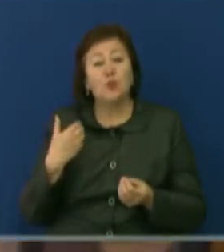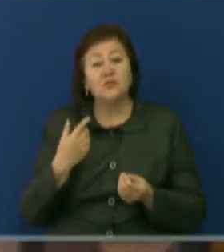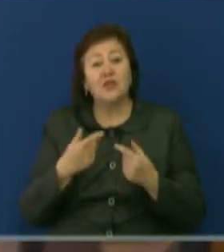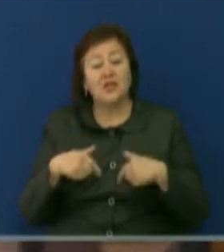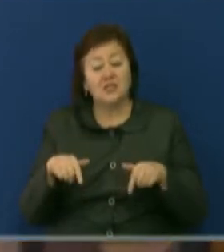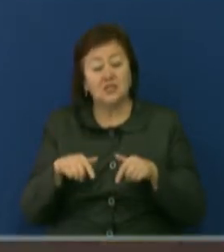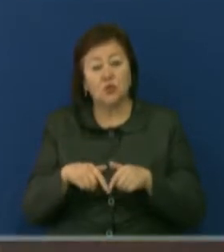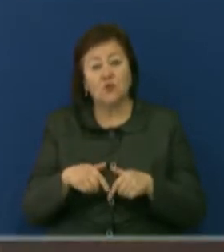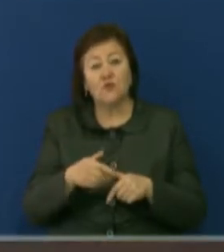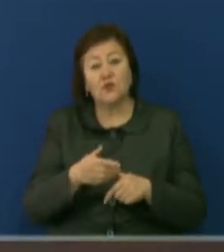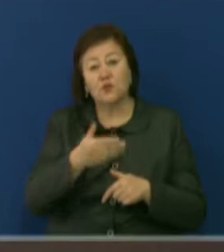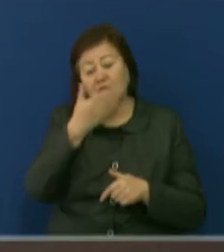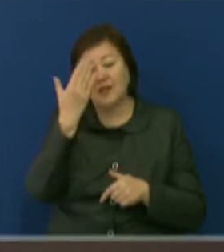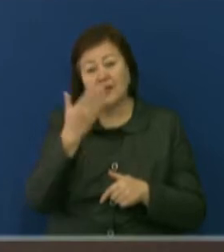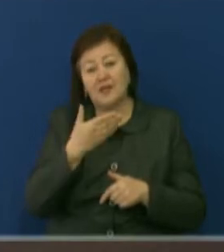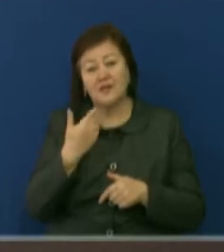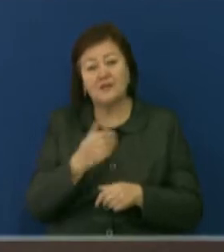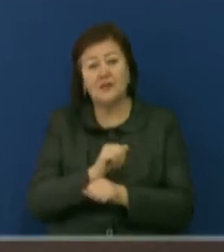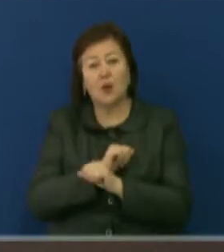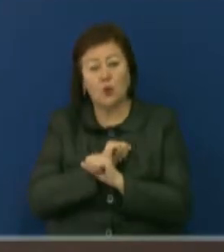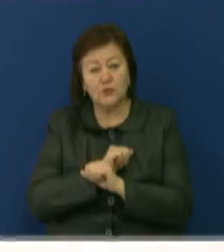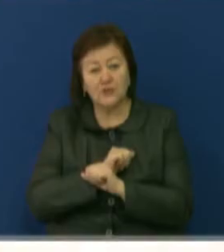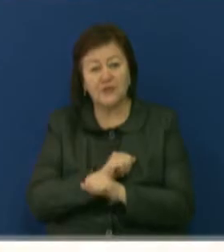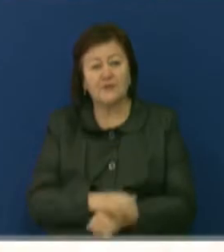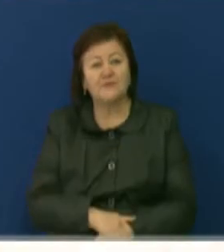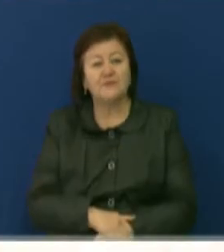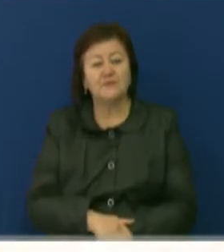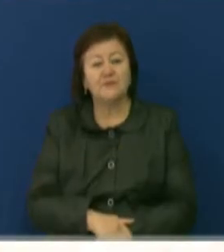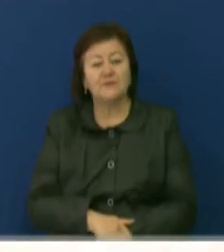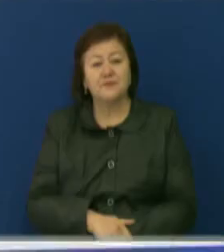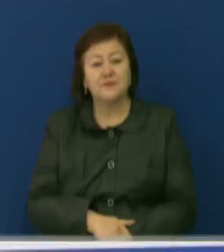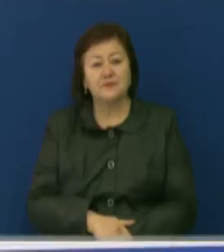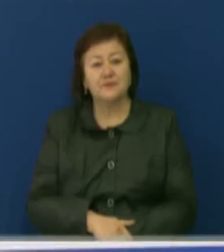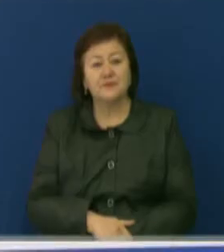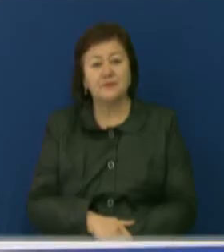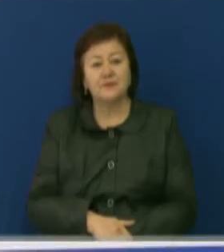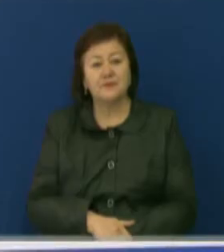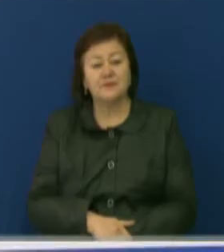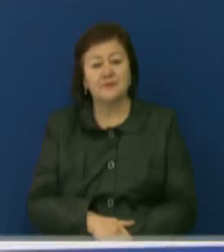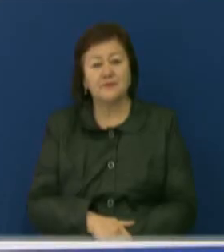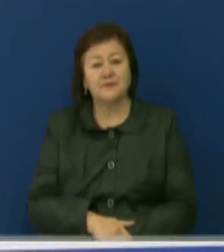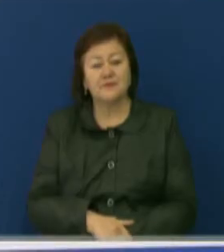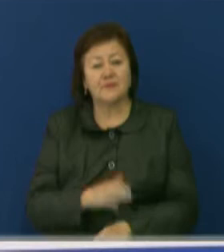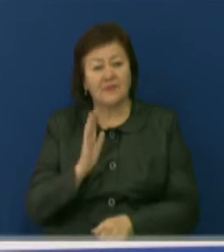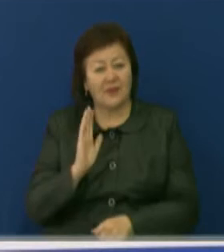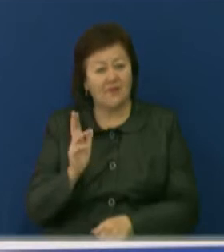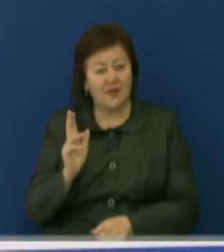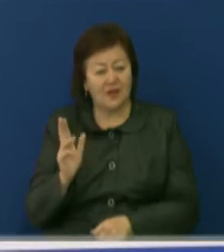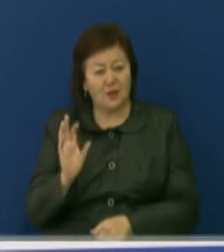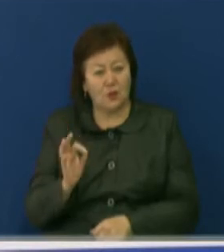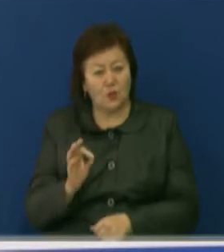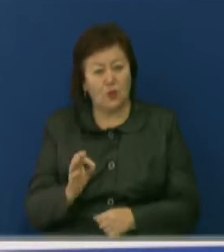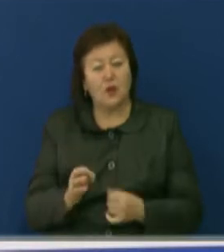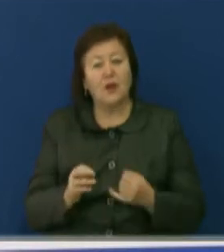септігін тигізеді деген ойда. Рүстем Қайратұлы, Сұлтанбек Оралбеков, Семей телеарнасы. Шығыс Қазақстан облысында